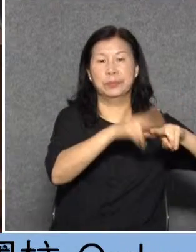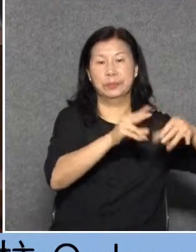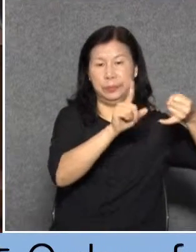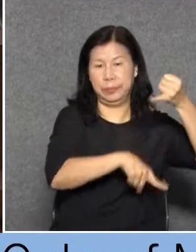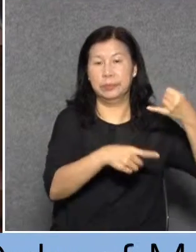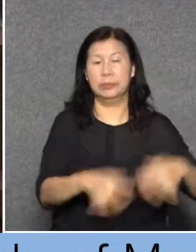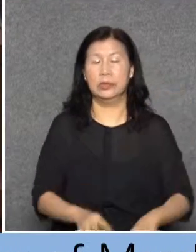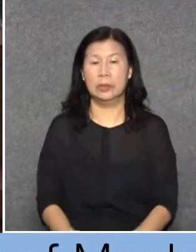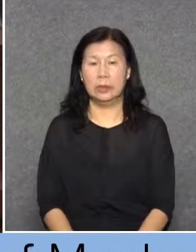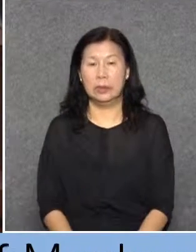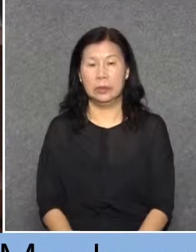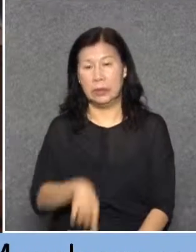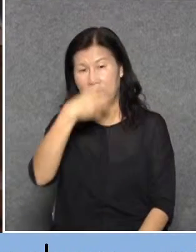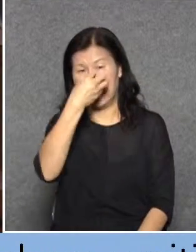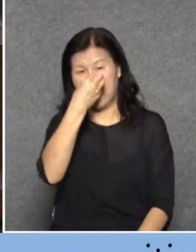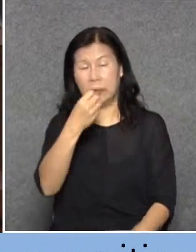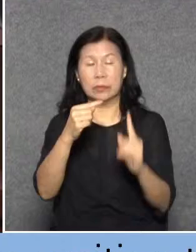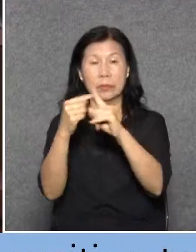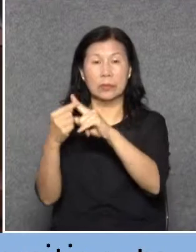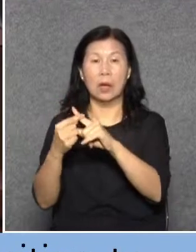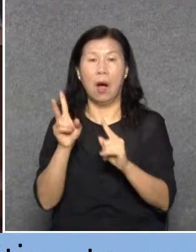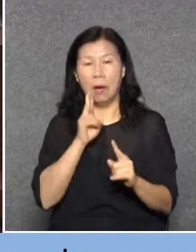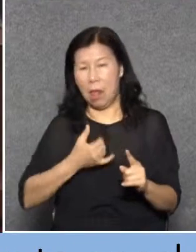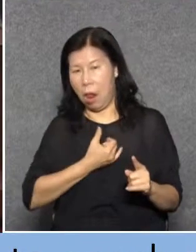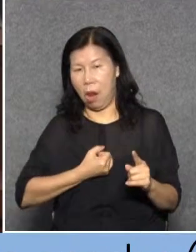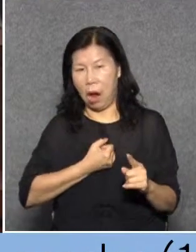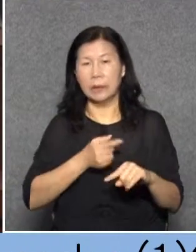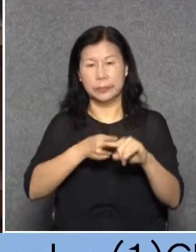咁嘅情況呢，令到香港人呢係顧慮，可以理解。